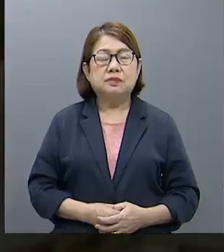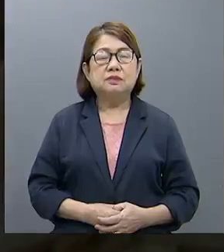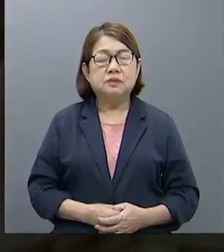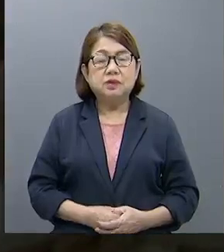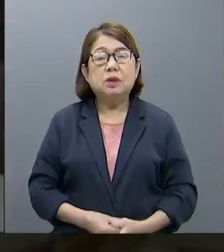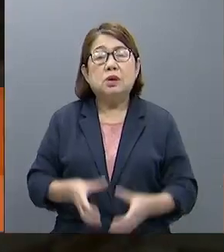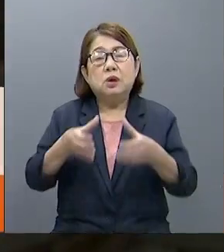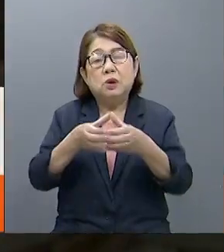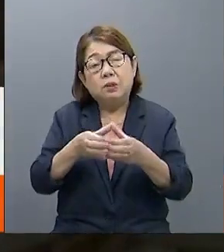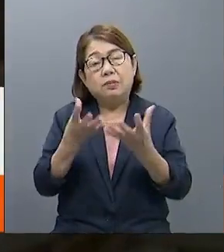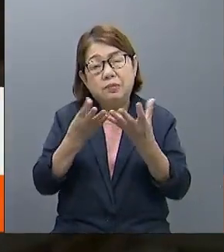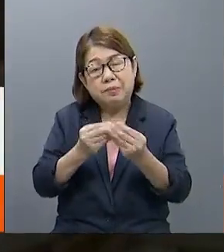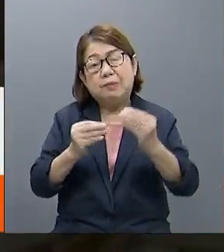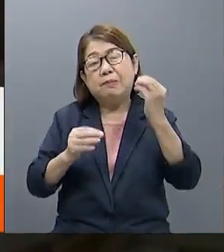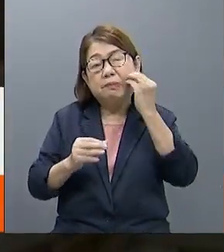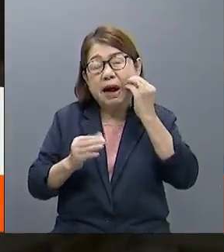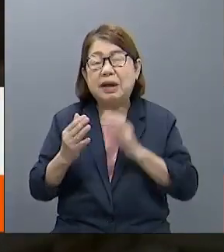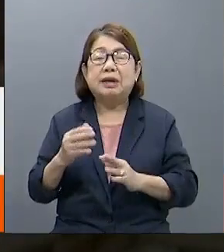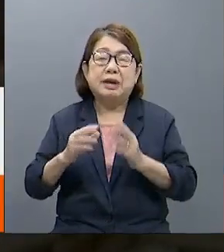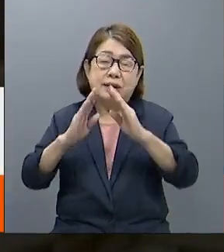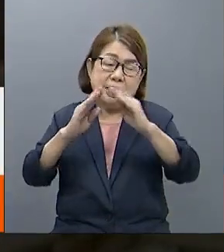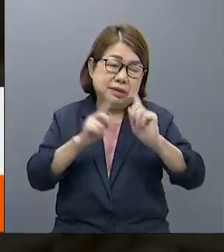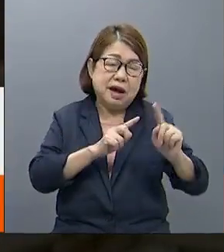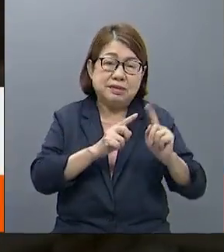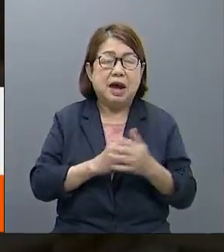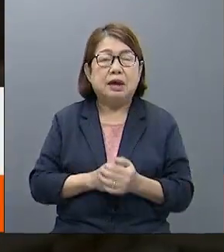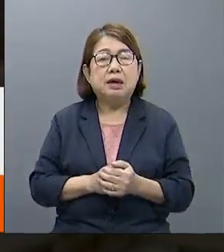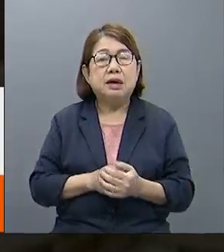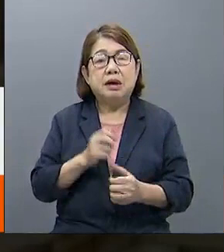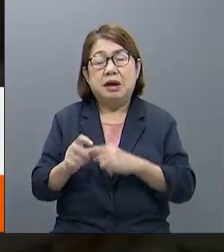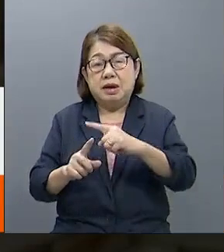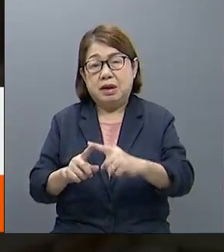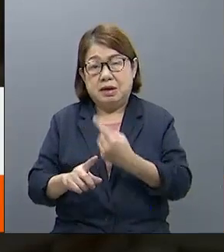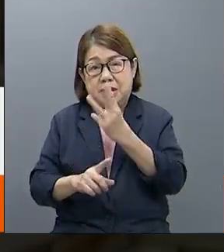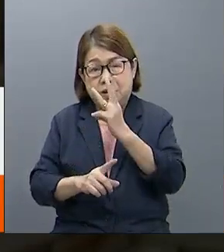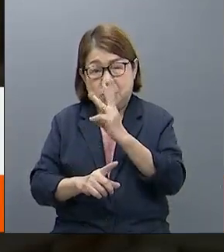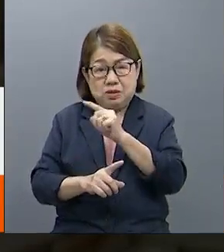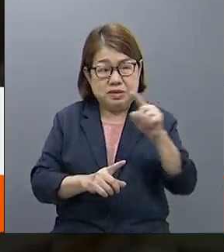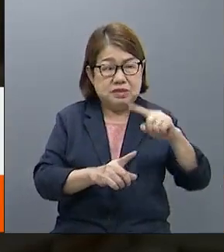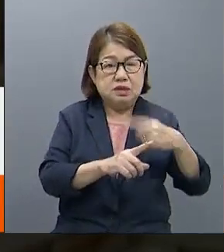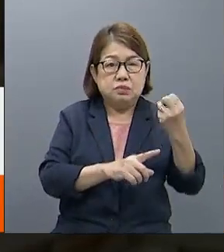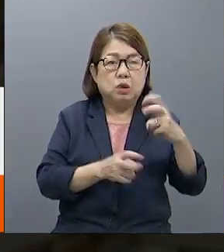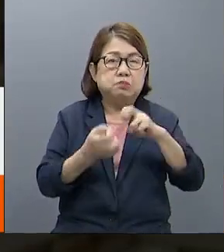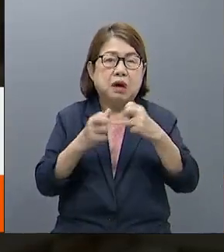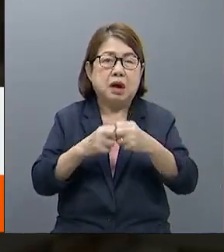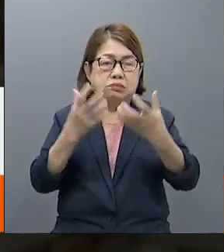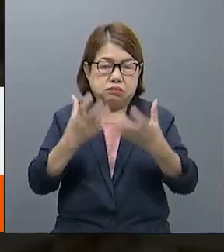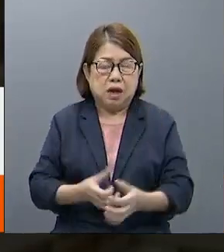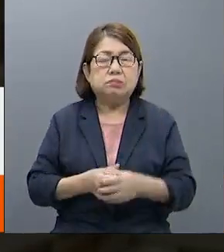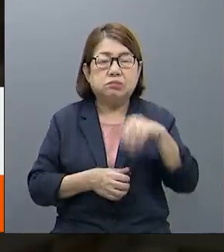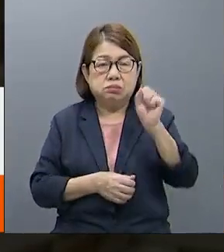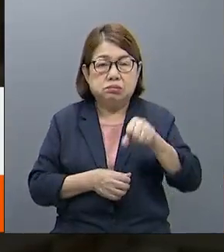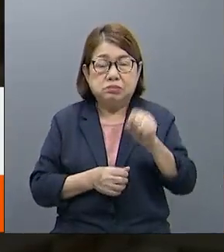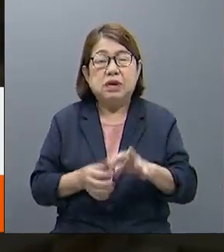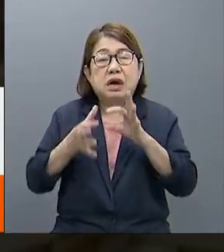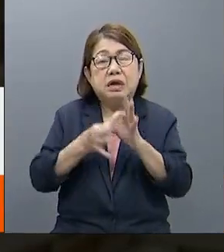อสังหาริมทรัพย์ไทยในช่วง2ไตรมาสแรกของปีนี้ต้องบอกว่ามีปัจจัยรุมเร้าค่อนข้างเยอะเลยทีเดียวนะคะและแน่นอนว่ามันมีผลกับเรื่องของกำ